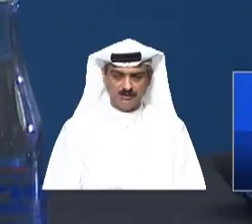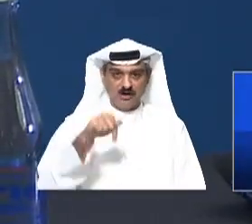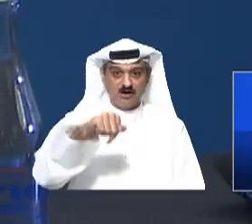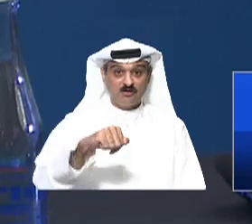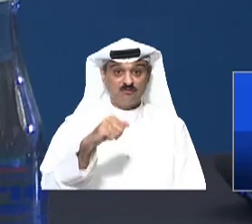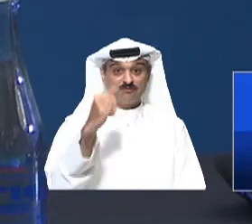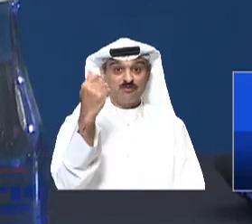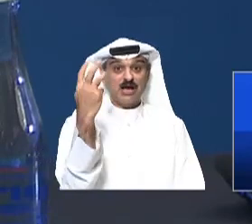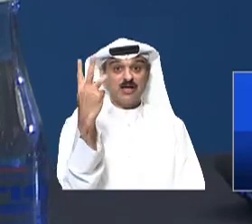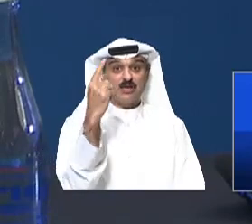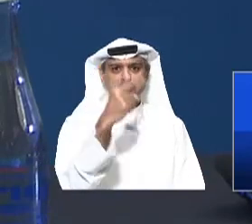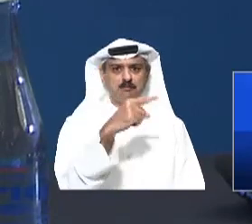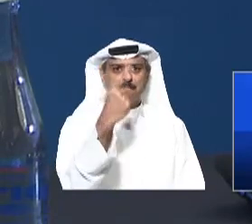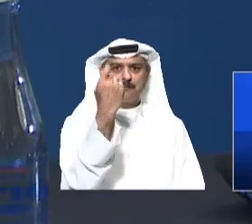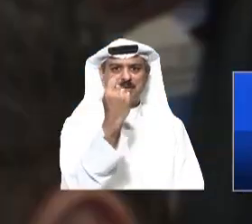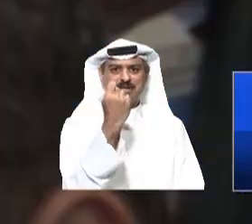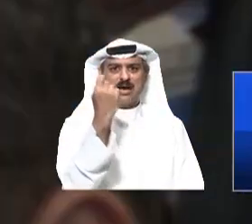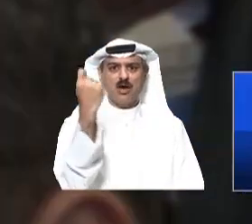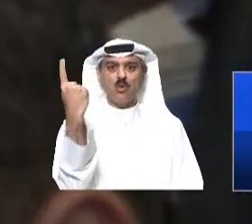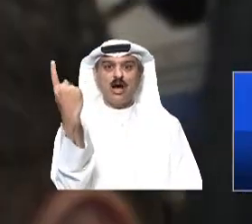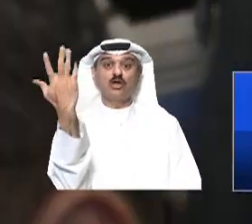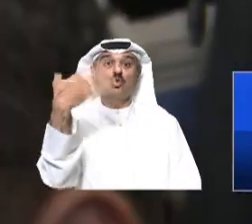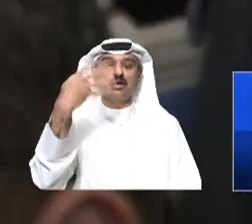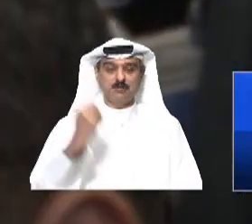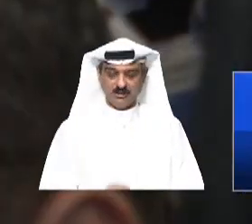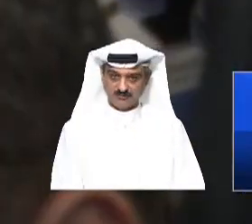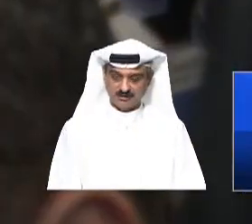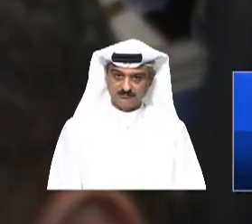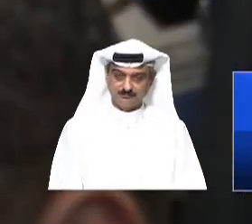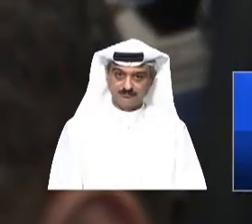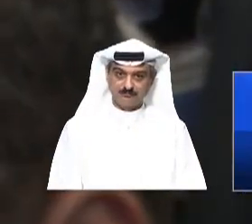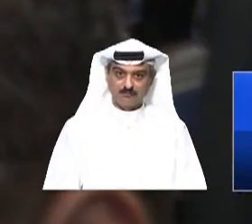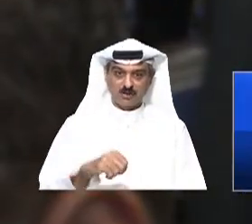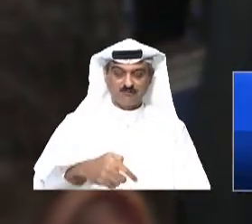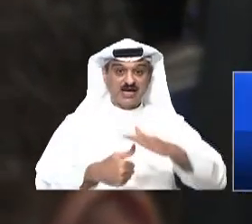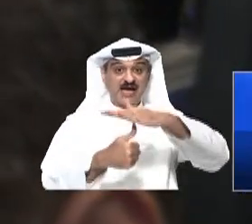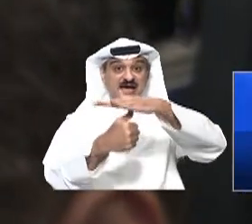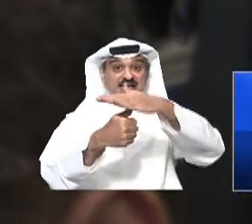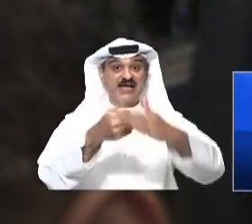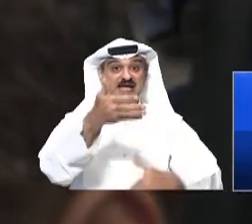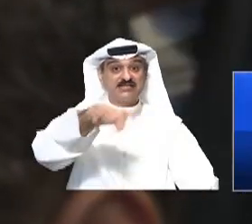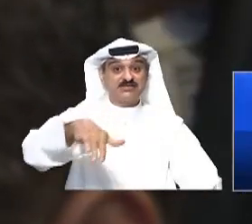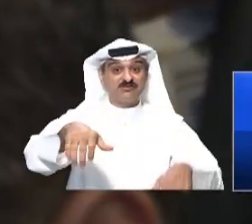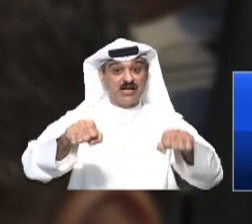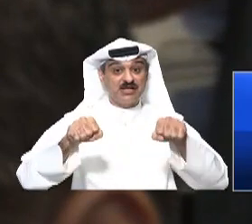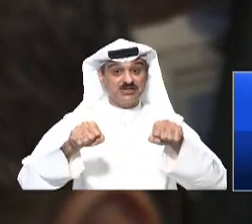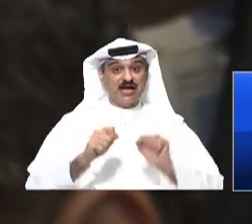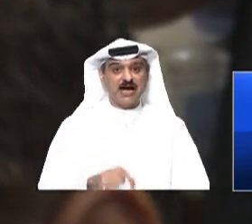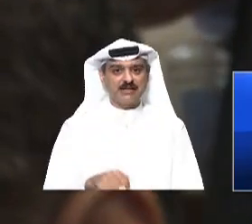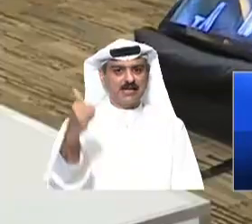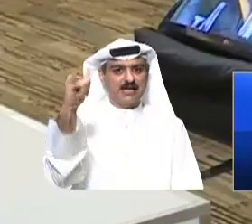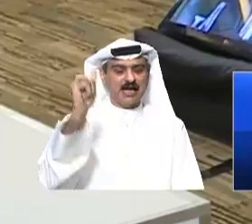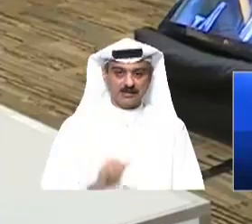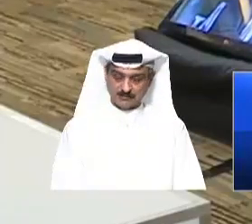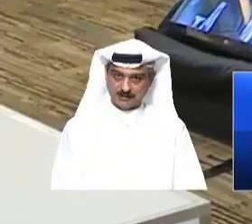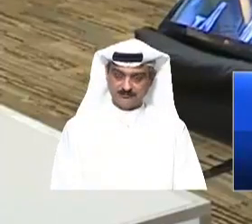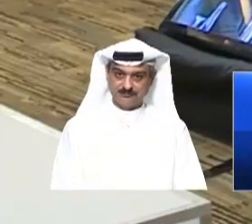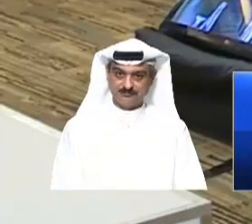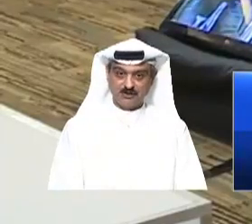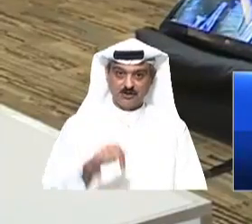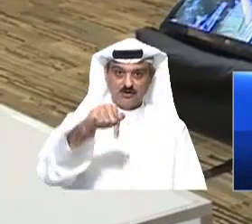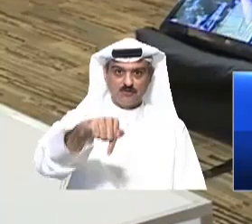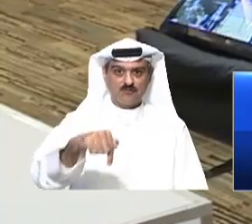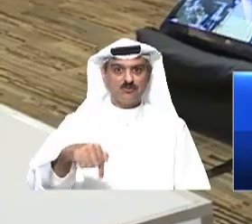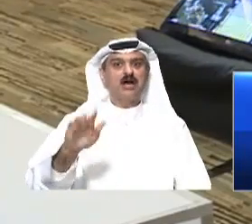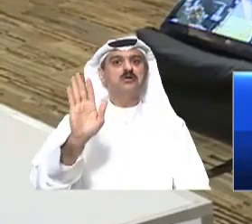الذي عقد في إندونيسيا برئاسة رئيسة الاتحاد البرلماني العربي رئيسة مجلس النواب البحريني فوزية زينل